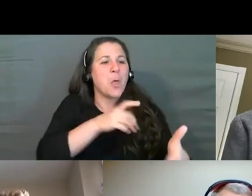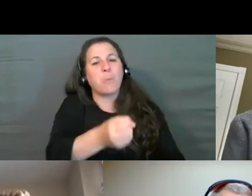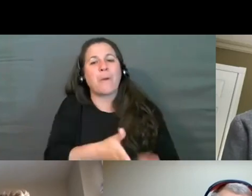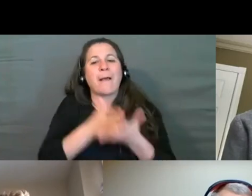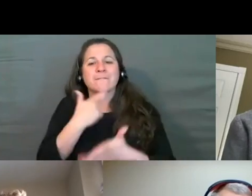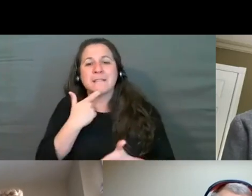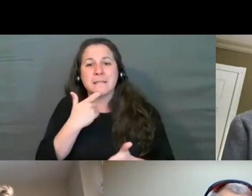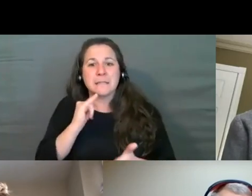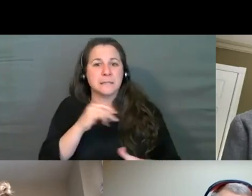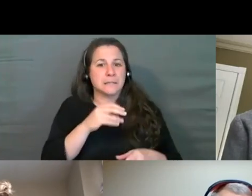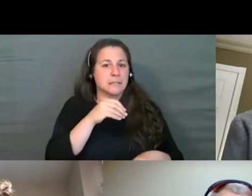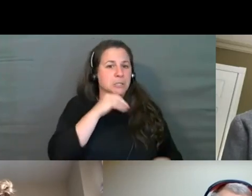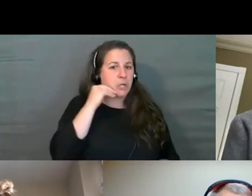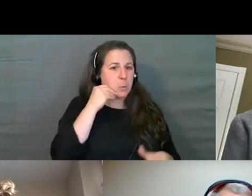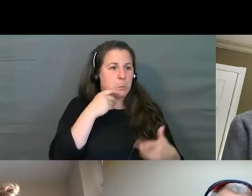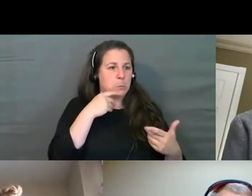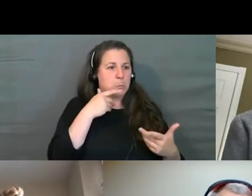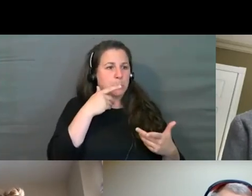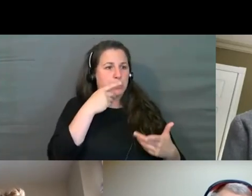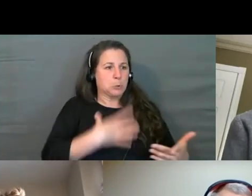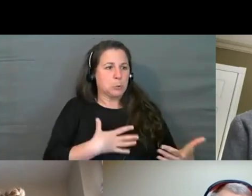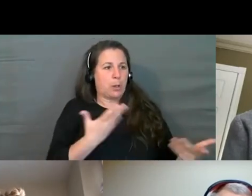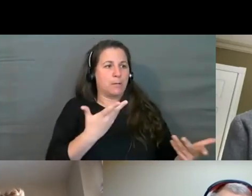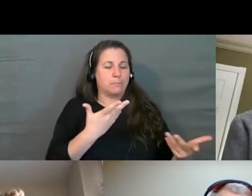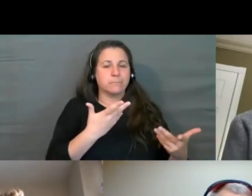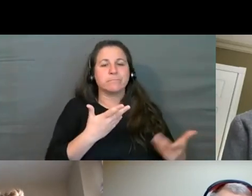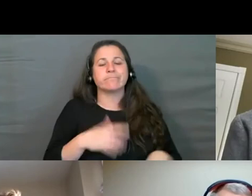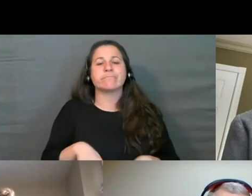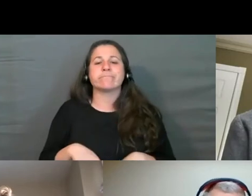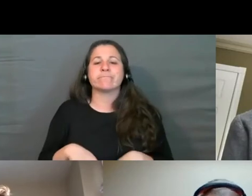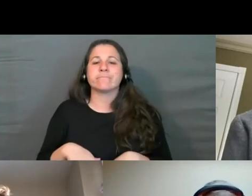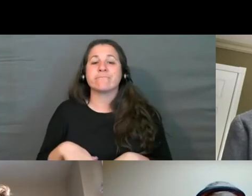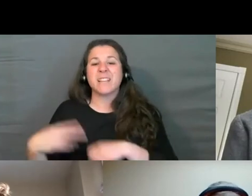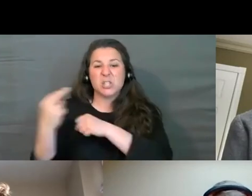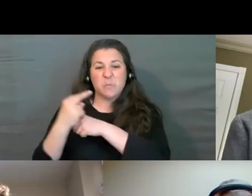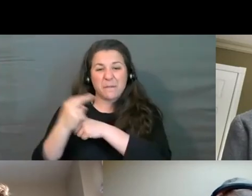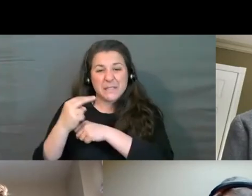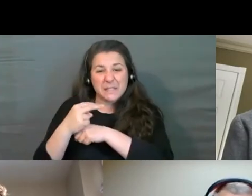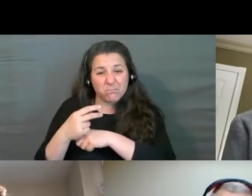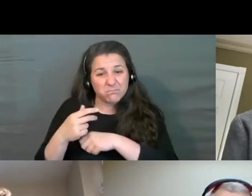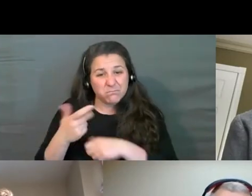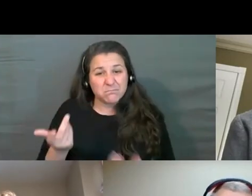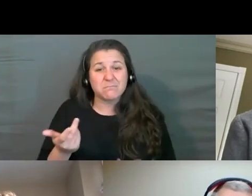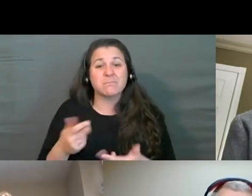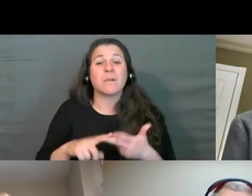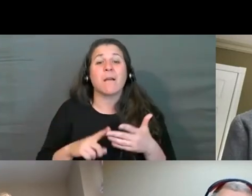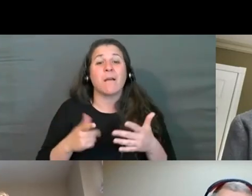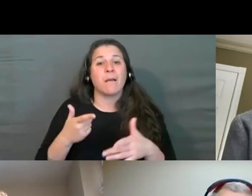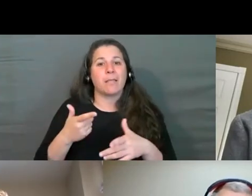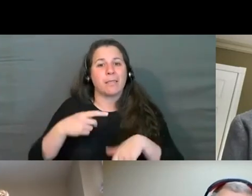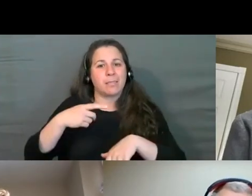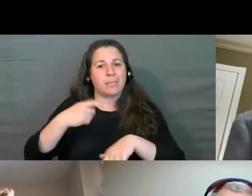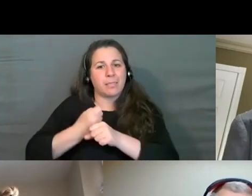complexe. Crainte de la supervision à distance. Travailler plus de temps que prévu, ça avait été dit tout à l'heure. L'ordinateur est